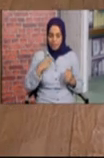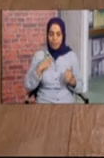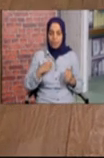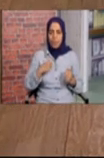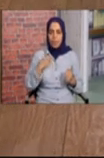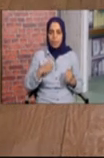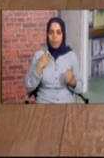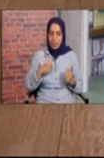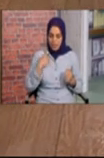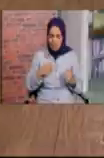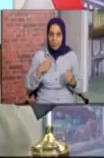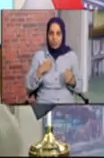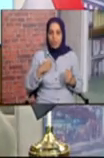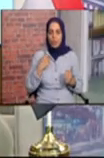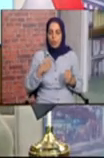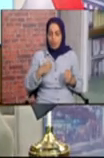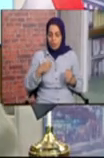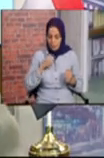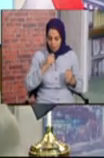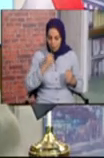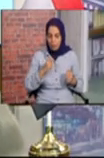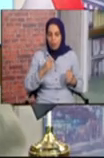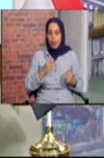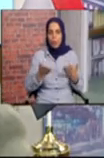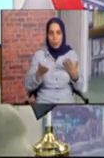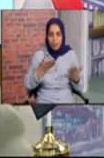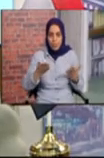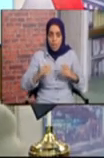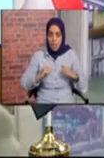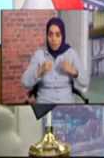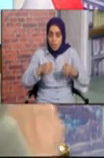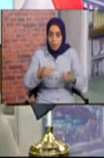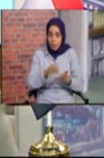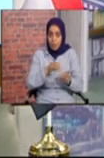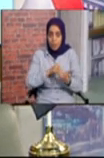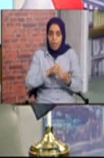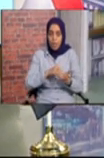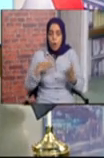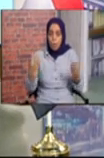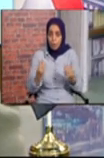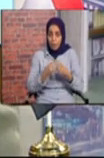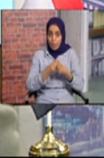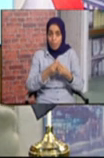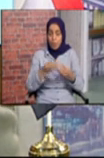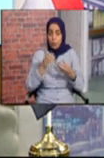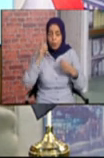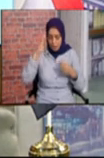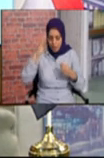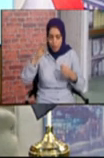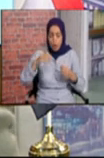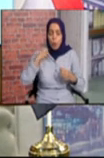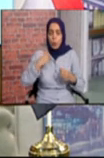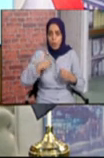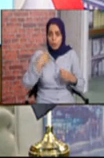تحرير الجمهورية. أنا اللي اتشرفت بحضراتكم، ويعني عايزة أقدم برضو في البداية مشاركتي والتحية